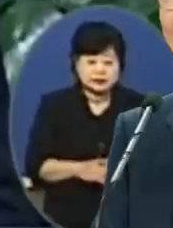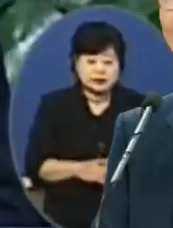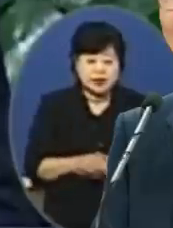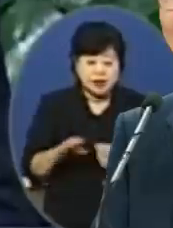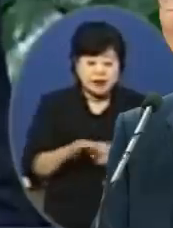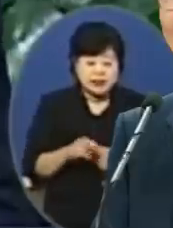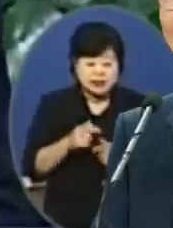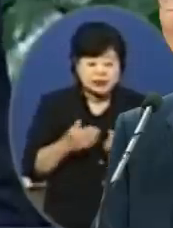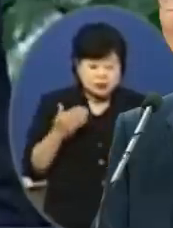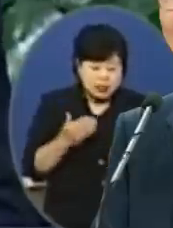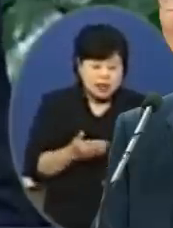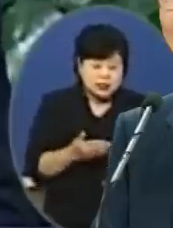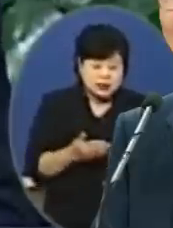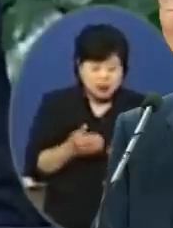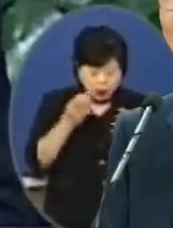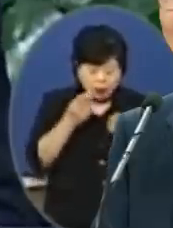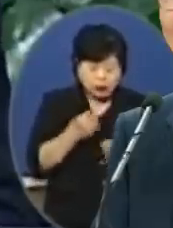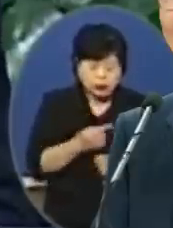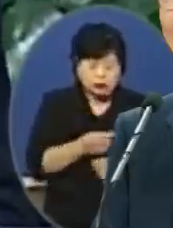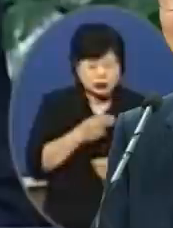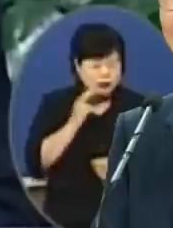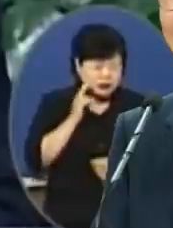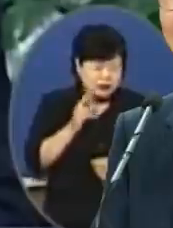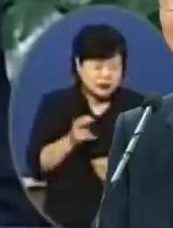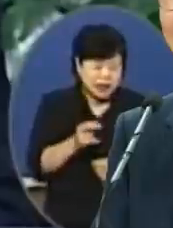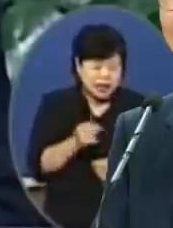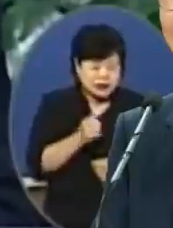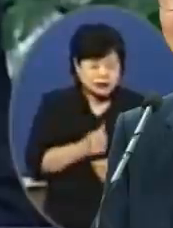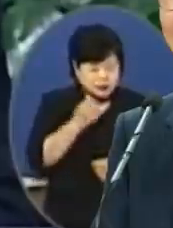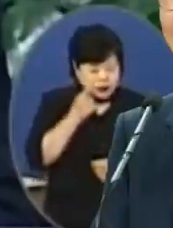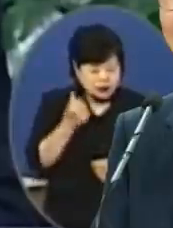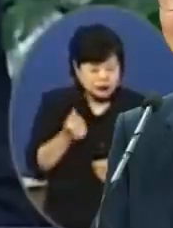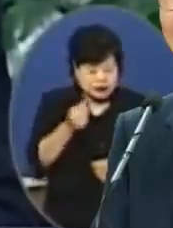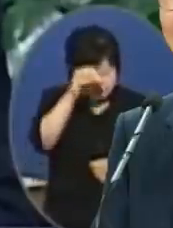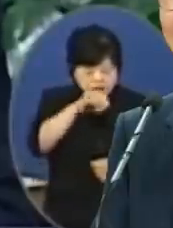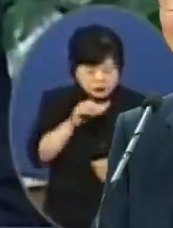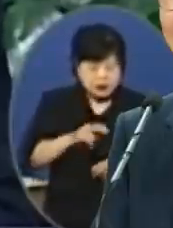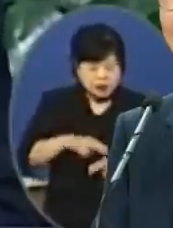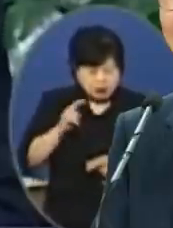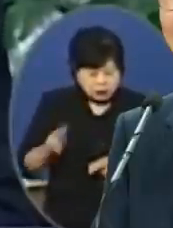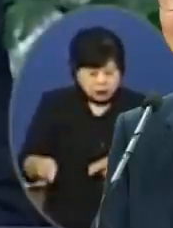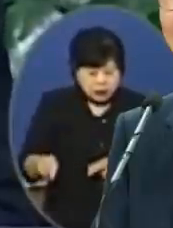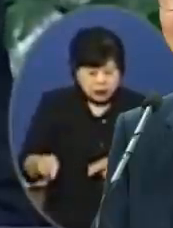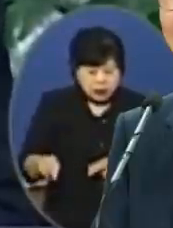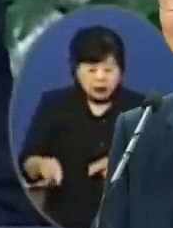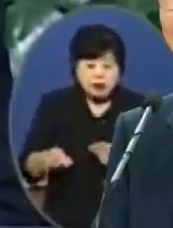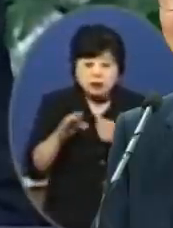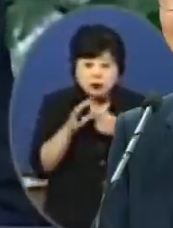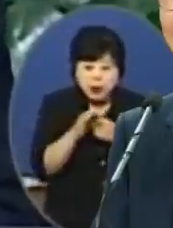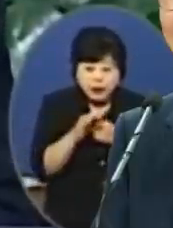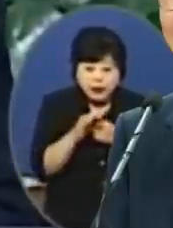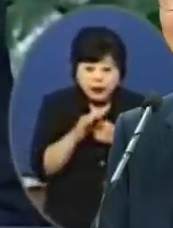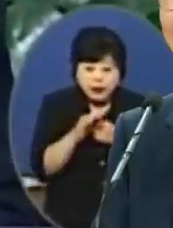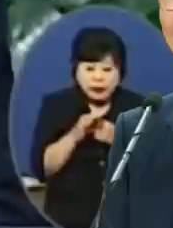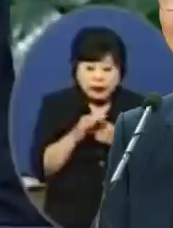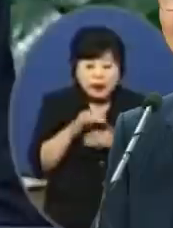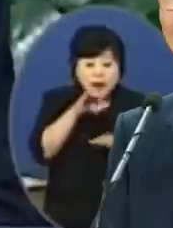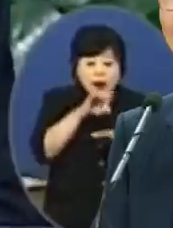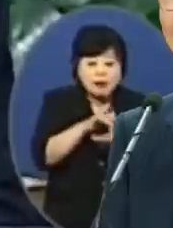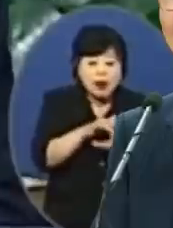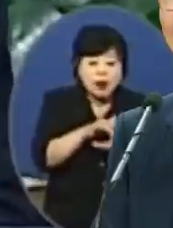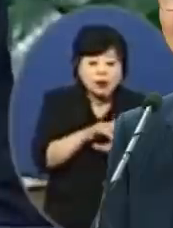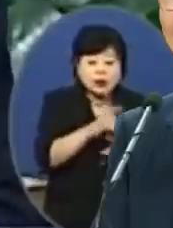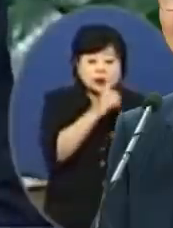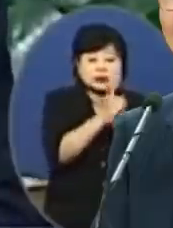만일 예수님께서 아이고 내가 너무 고통스러워서 못 견디겠습니다, 아버지 나는 십자가에서 내려가려합니다, 그렇게 했으면 마귀의